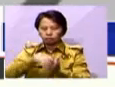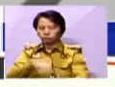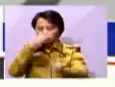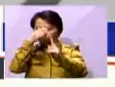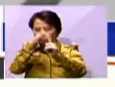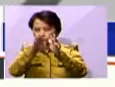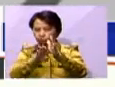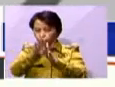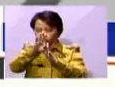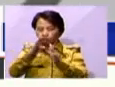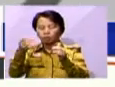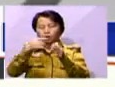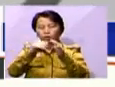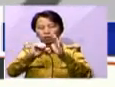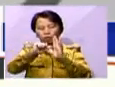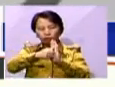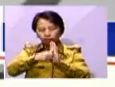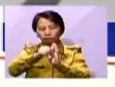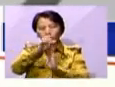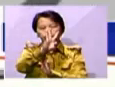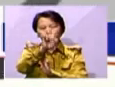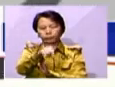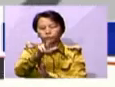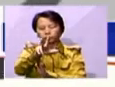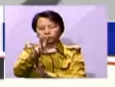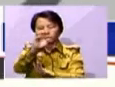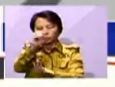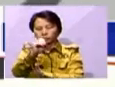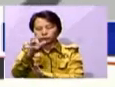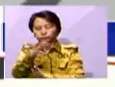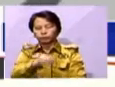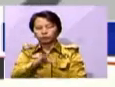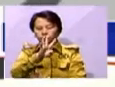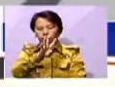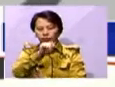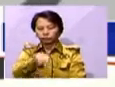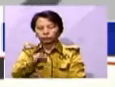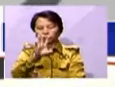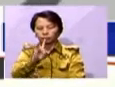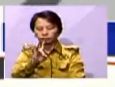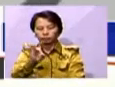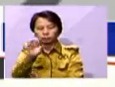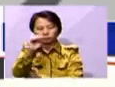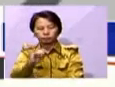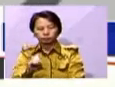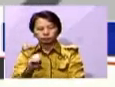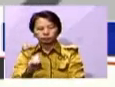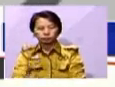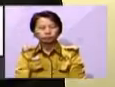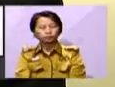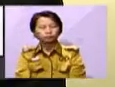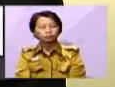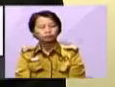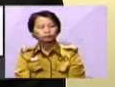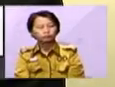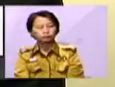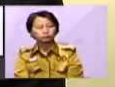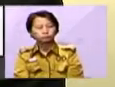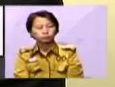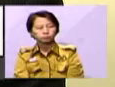sasaran pertumbuhan asal antara 4.3% dan 4.8%.